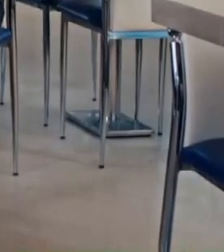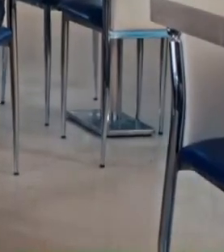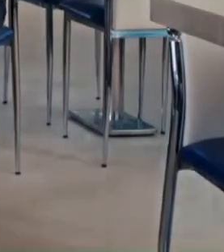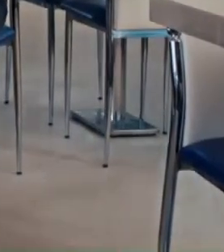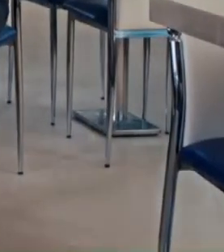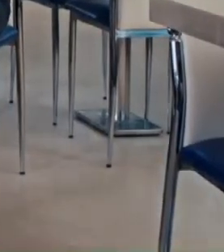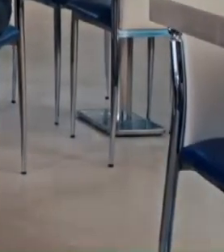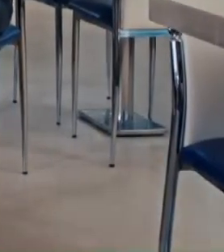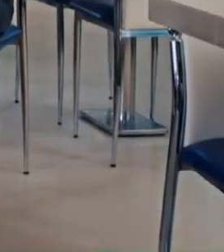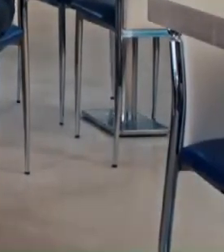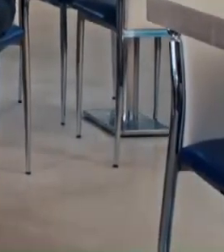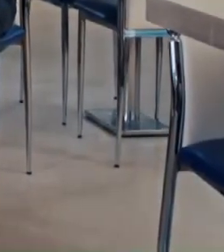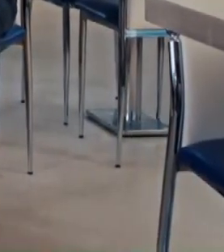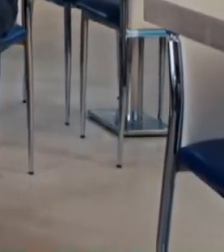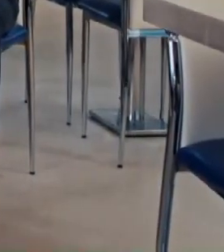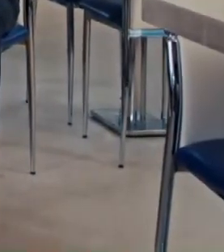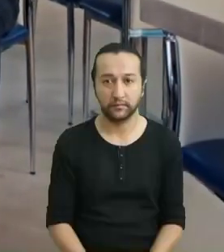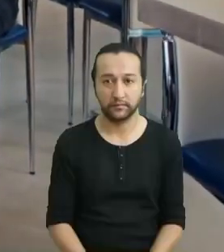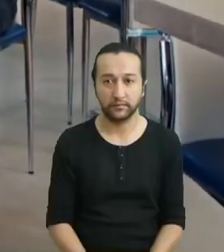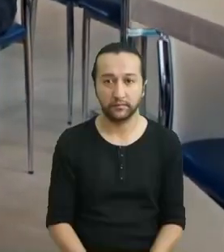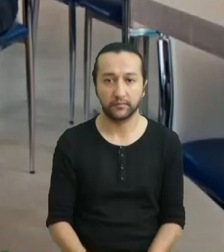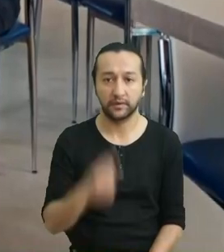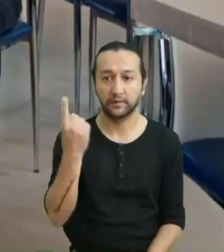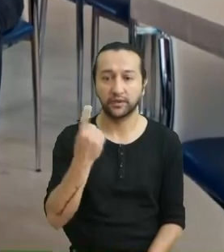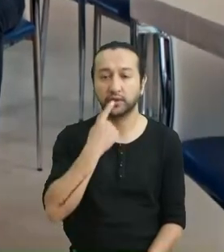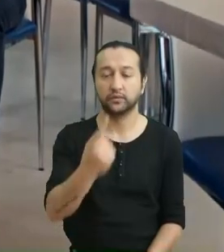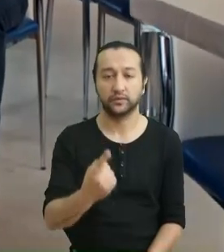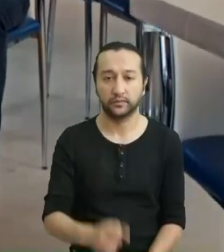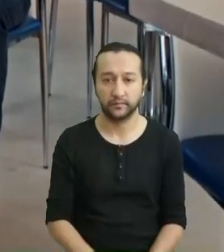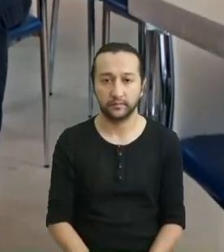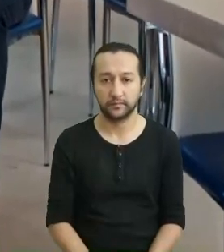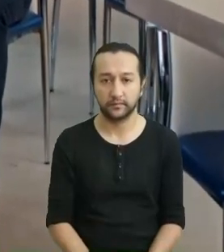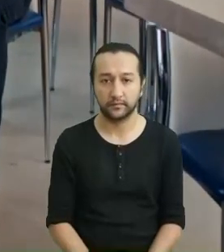düşünüyor. İbrahim ayağını mavi koltuğa uzatmış. Bir şey soracağım.